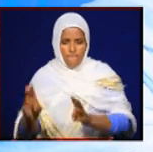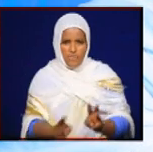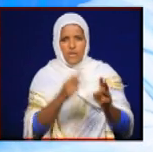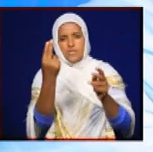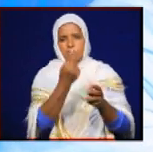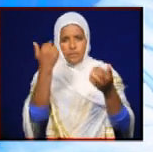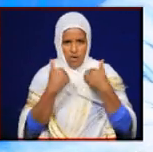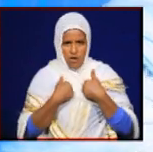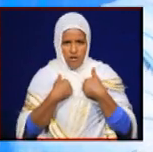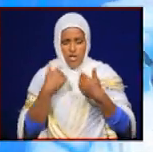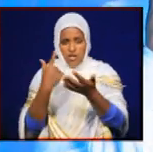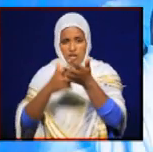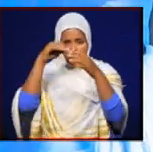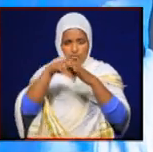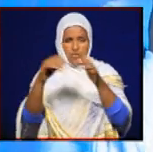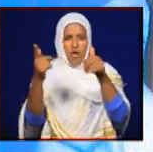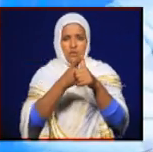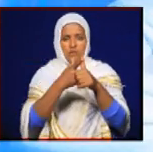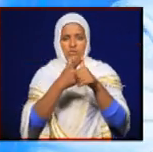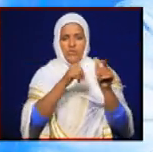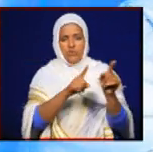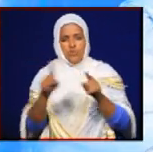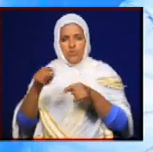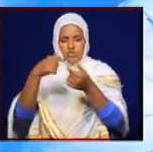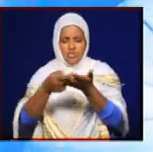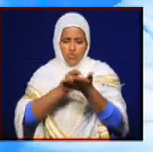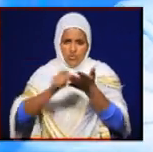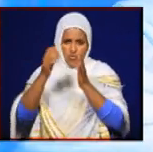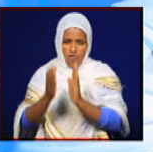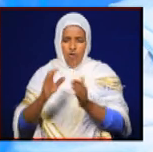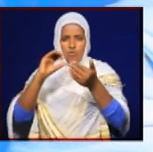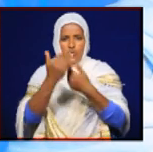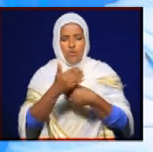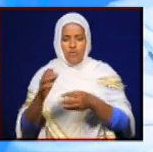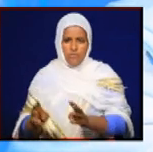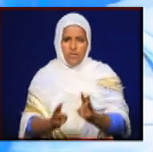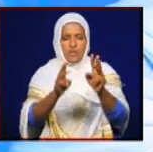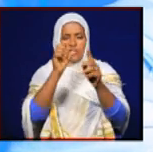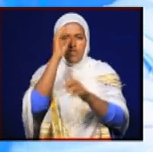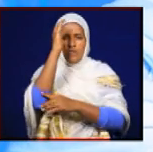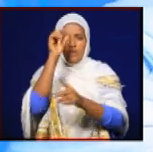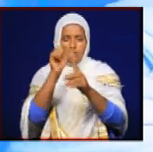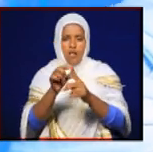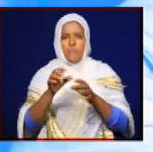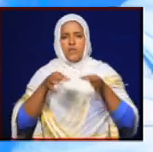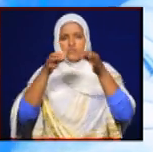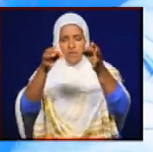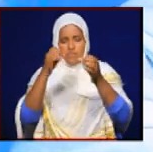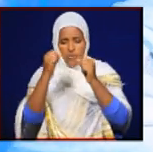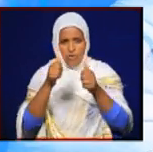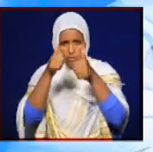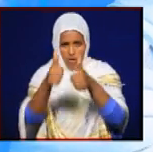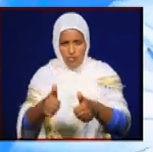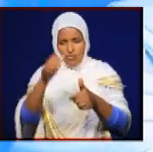የተለያዩ መንገዶችን ተጠቀማለች። ከዚህ ውስጥ አንደኛው ያው ስነ ጽሁፋዊ በሆነ መልኩ ቃለ እግዚአብሔርን ማስተላለፍ መቻል